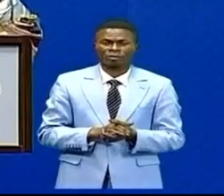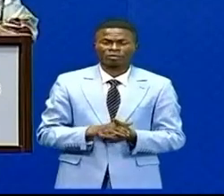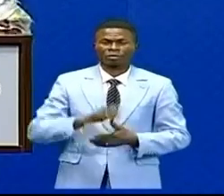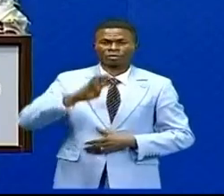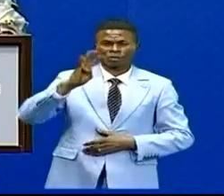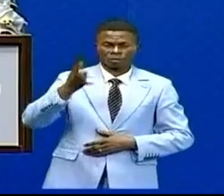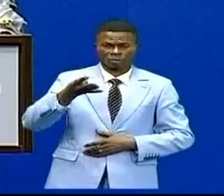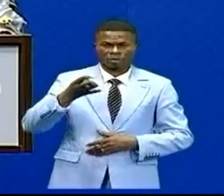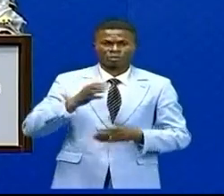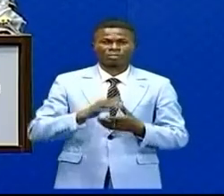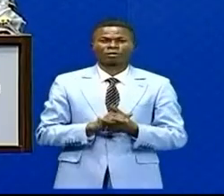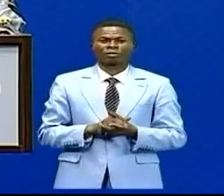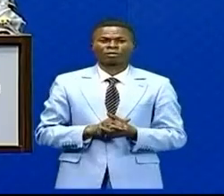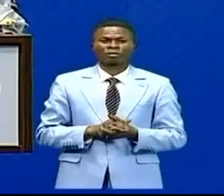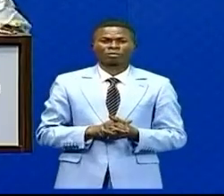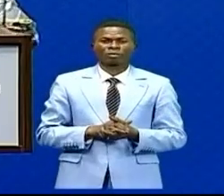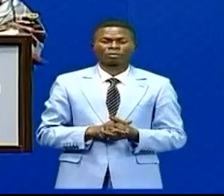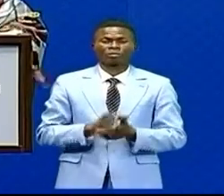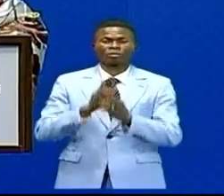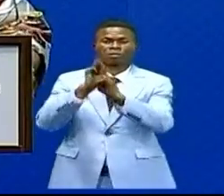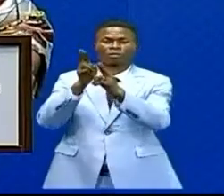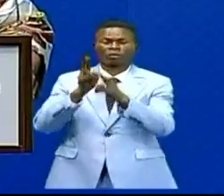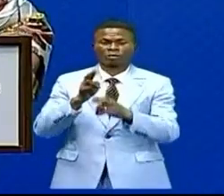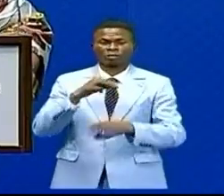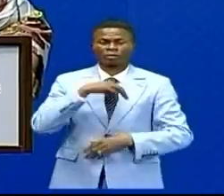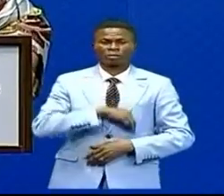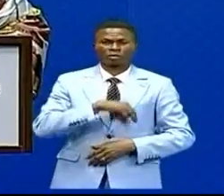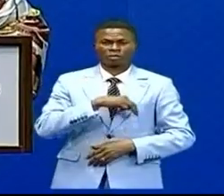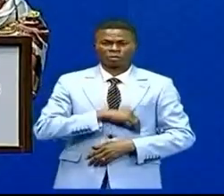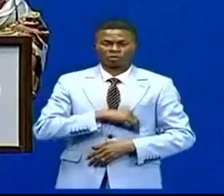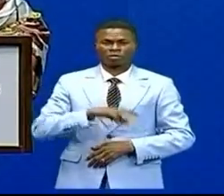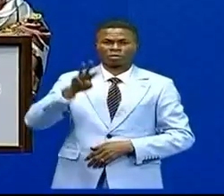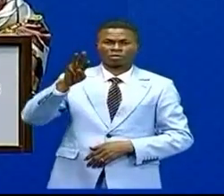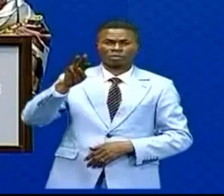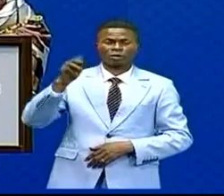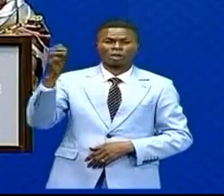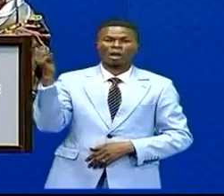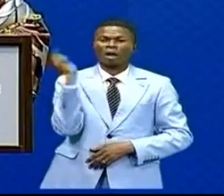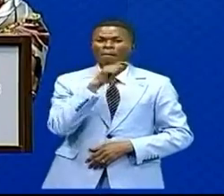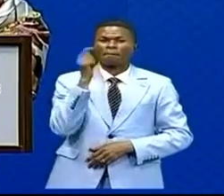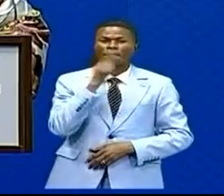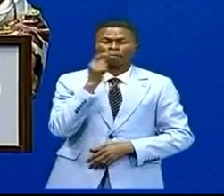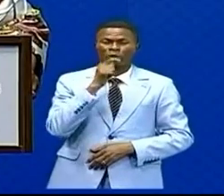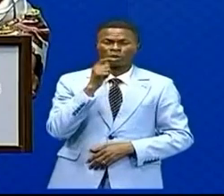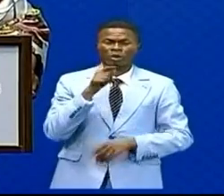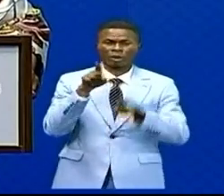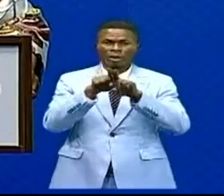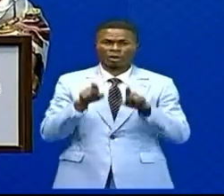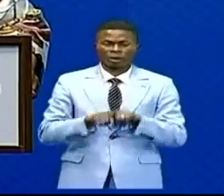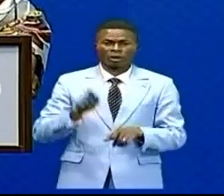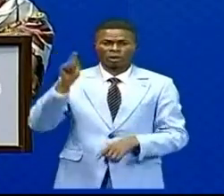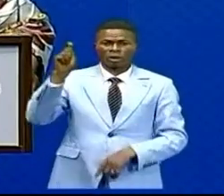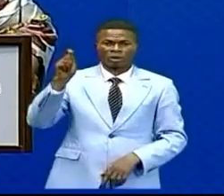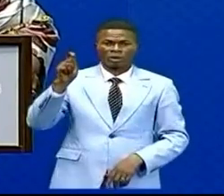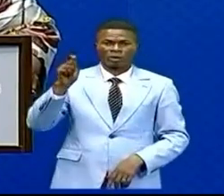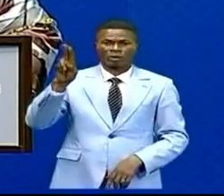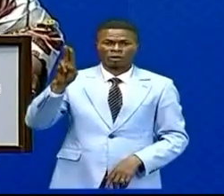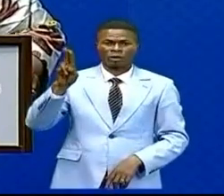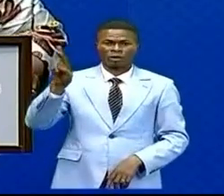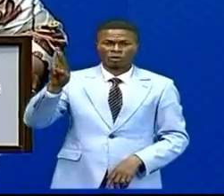4. Rapport des missions à Marrakech, Maroc, et à Istanbul, Turquie.